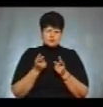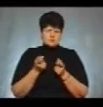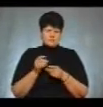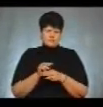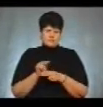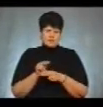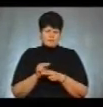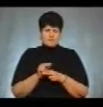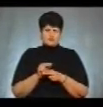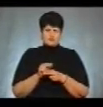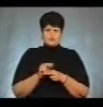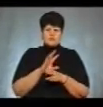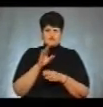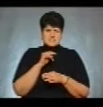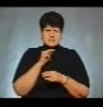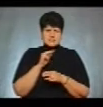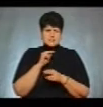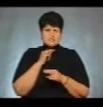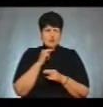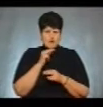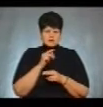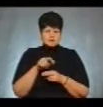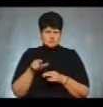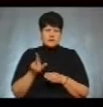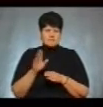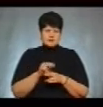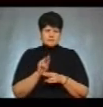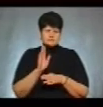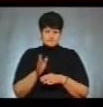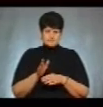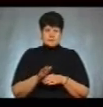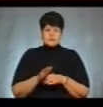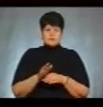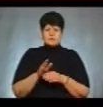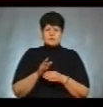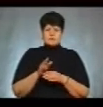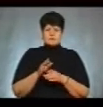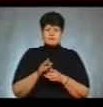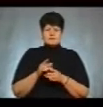всі зауваження громадськості буде виправлено. Тобто суть в тому, що підрядник не виконав своїх